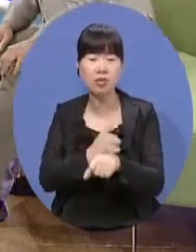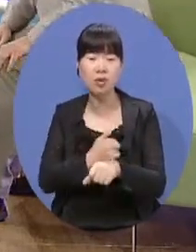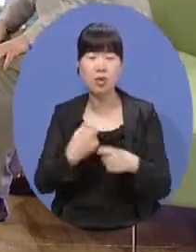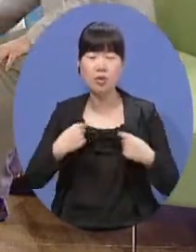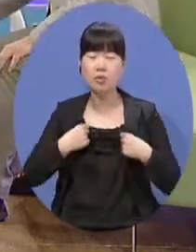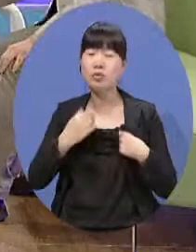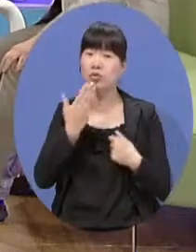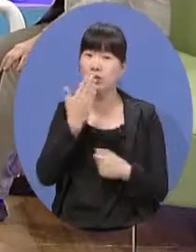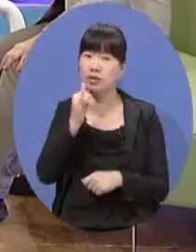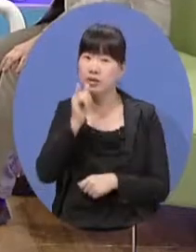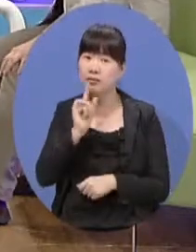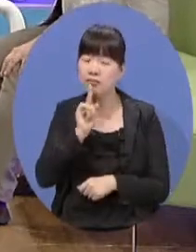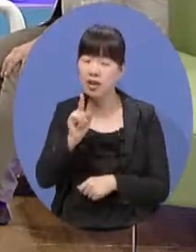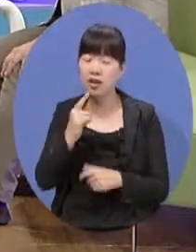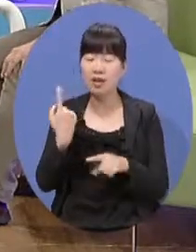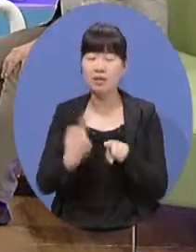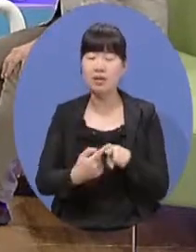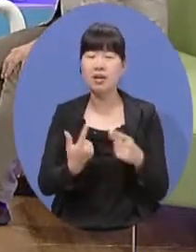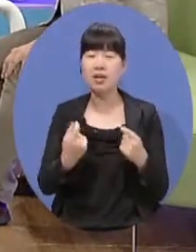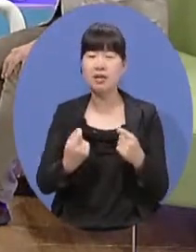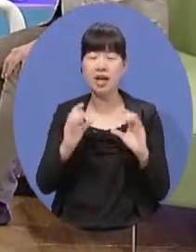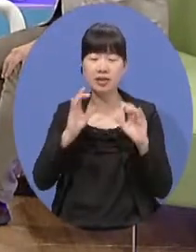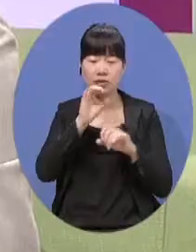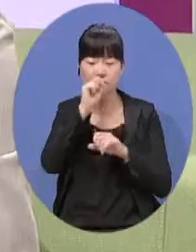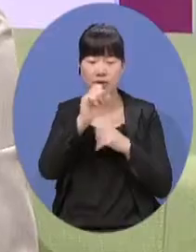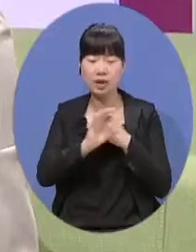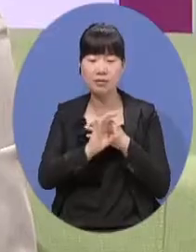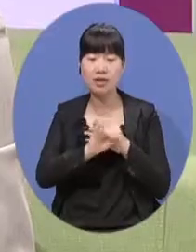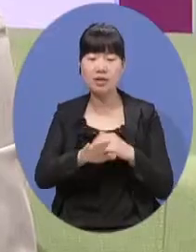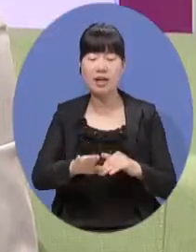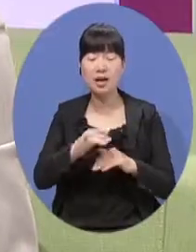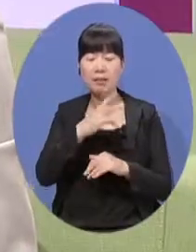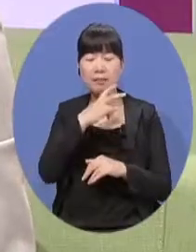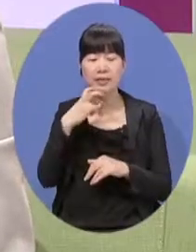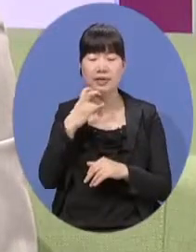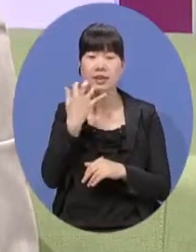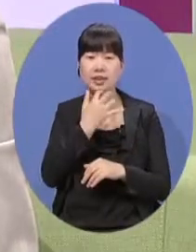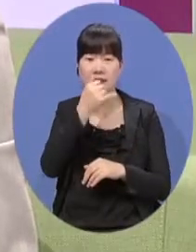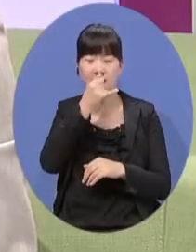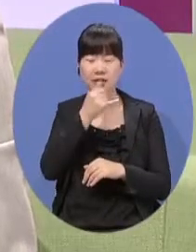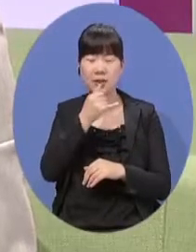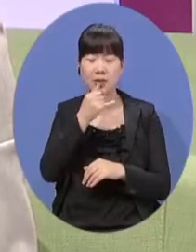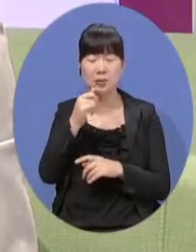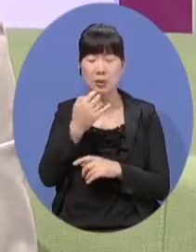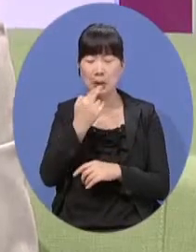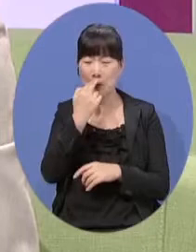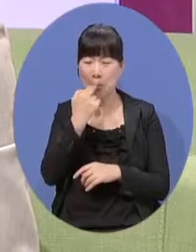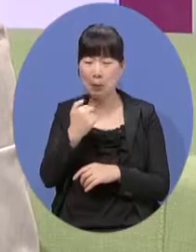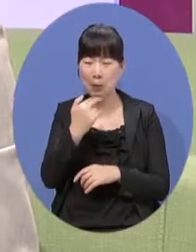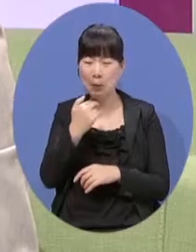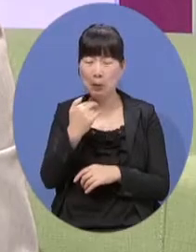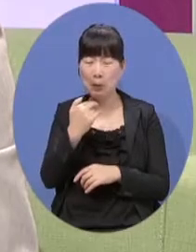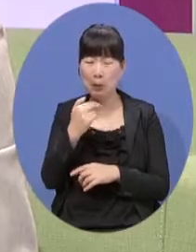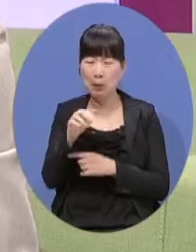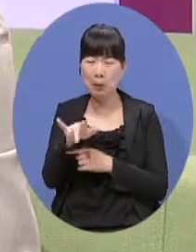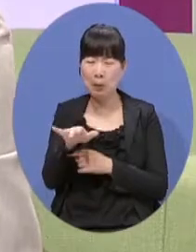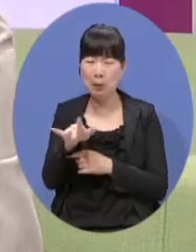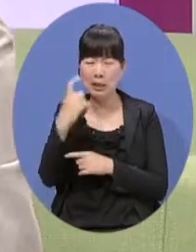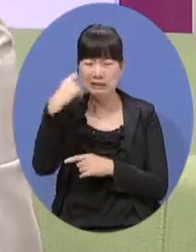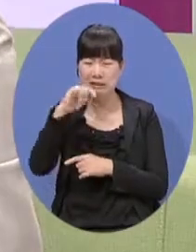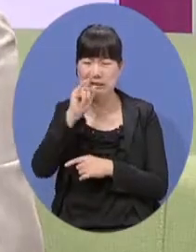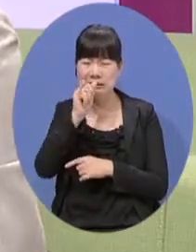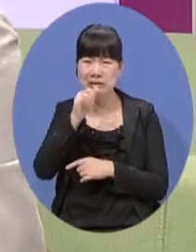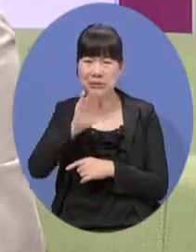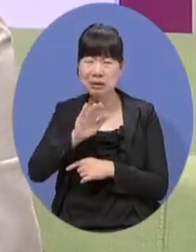그럴 수 있나요? 옷도 그럴 그렇죠. 수 있죠. 마찬가지로 애가 좋아하면 사실은 핑크색도 굉장히 촌스럽지 않습니까? 촌스러운데